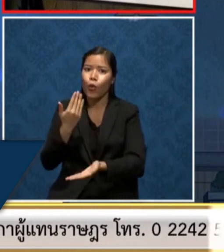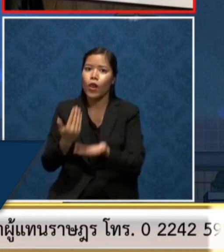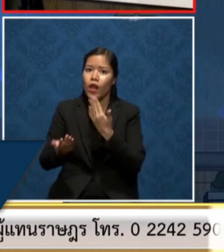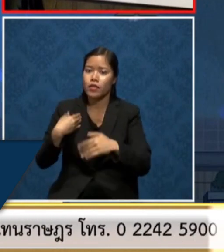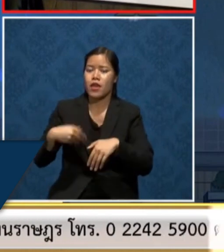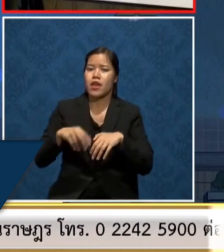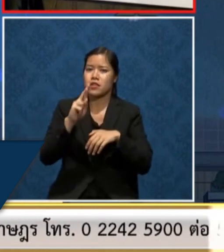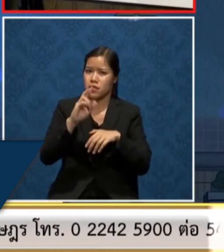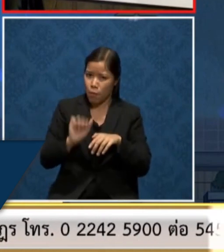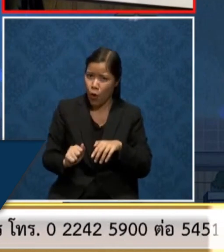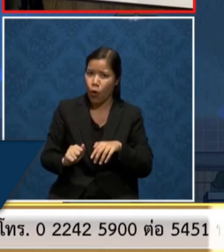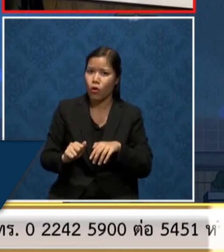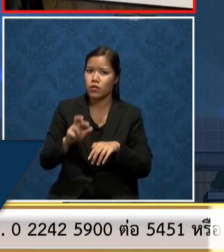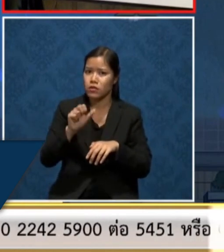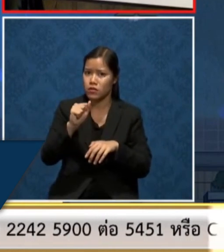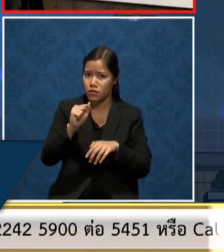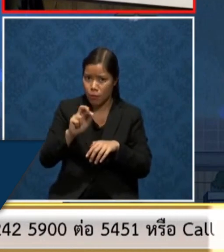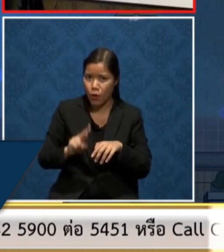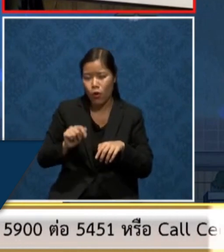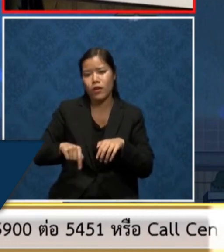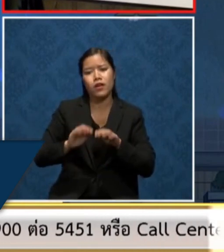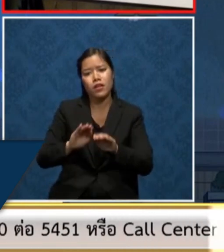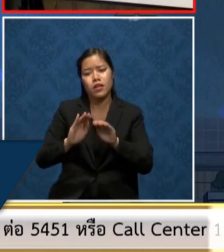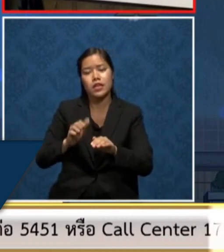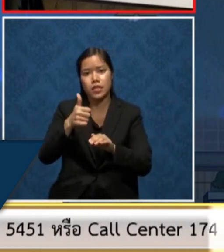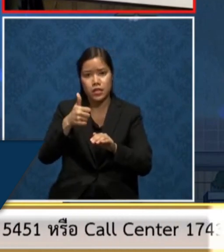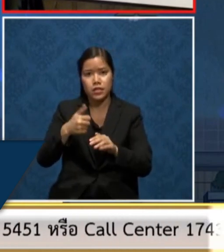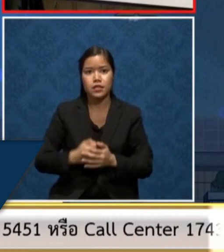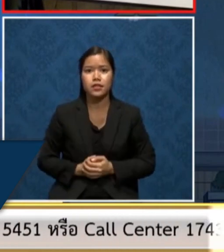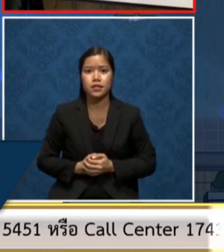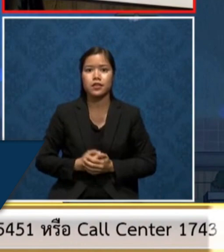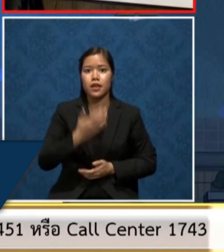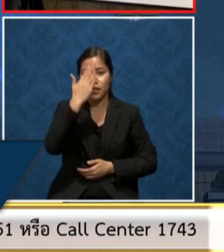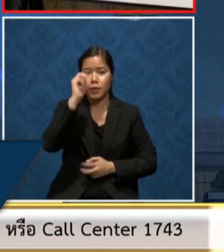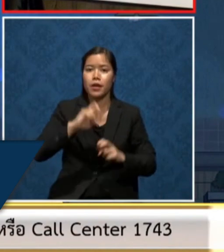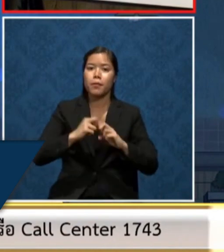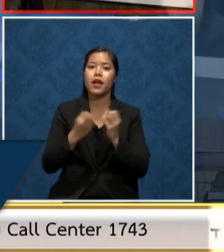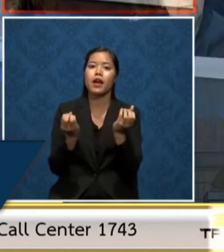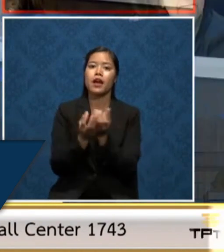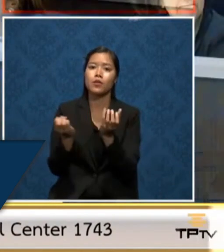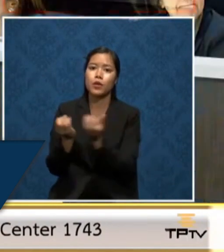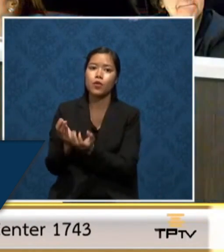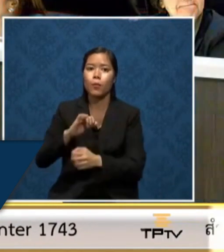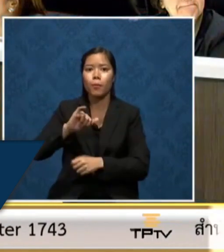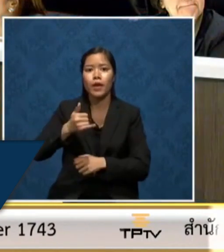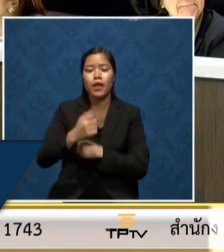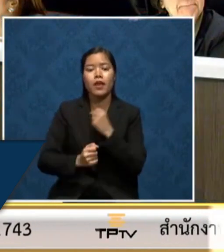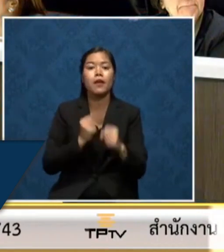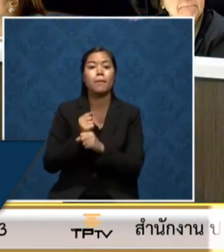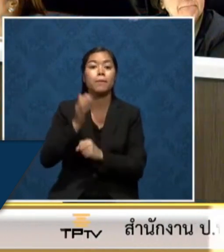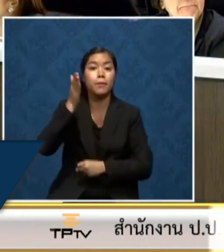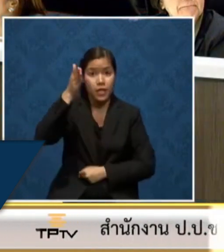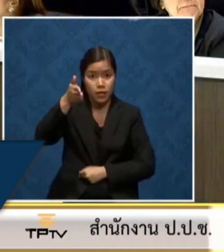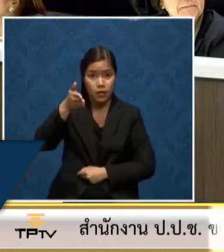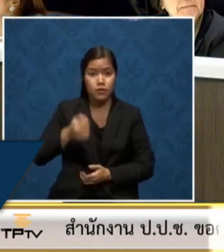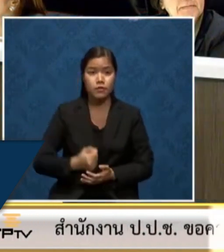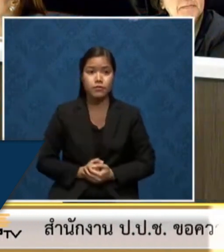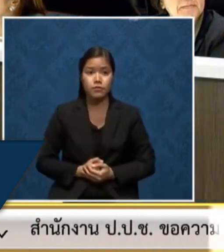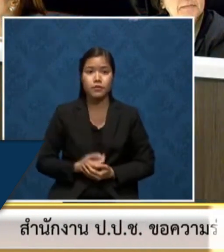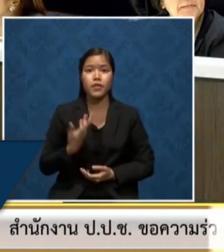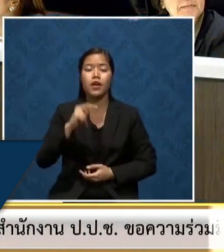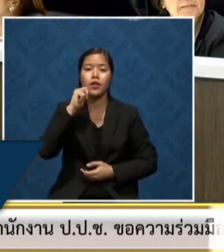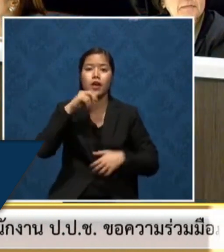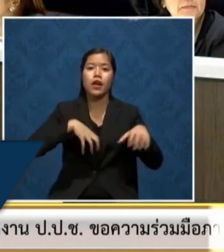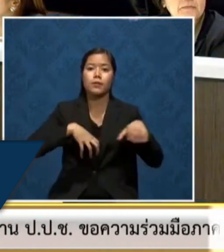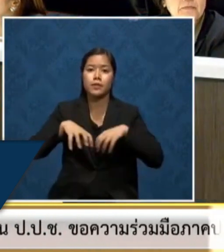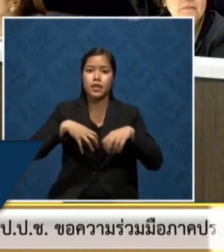ด๋วมากมือกัสถานการณน้ำที่จะขาดคล Ganzหมในการบริหารจัดการน้ำ